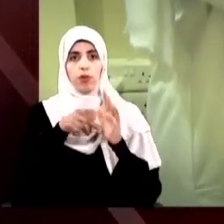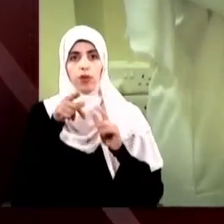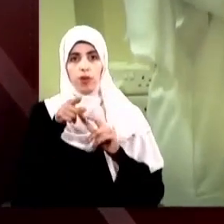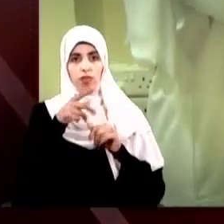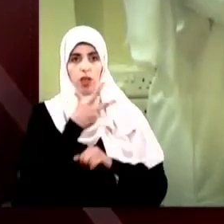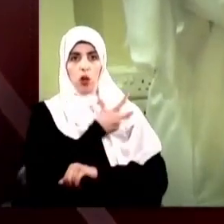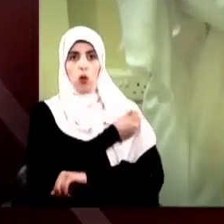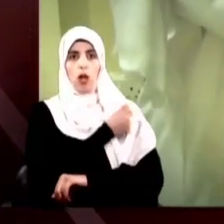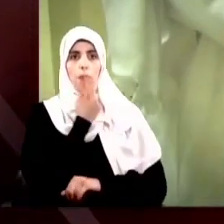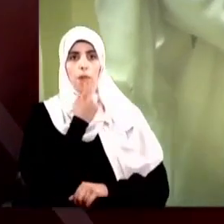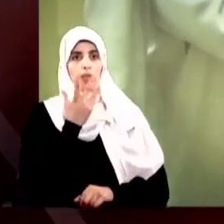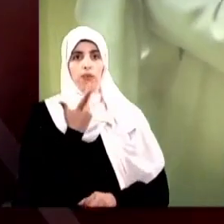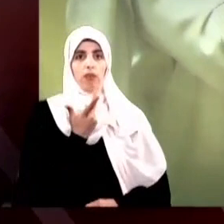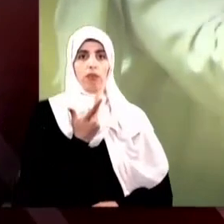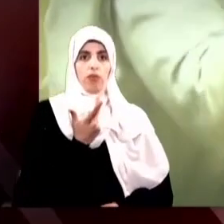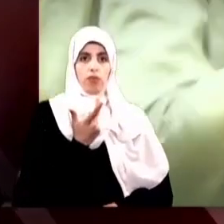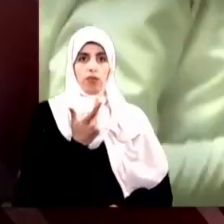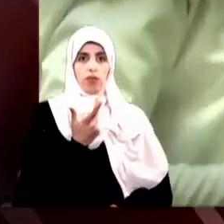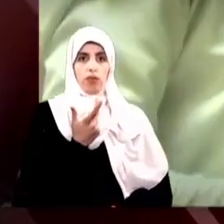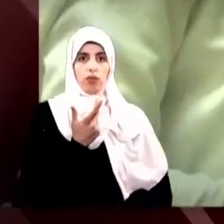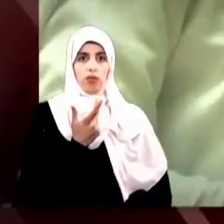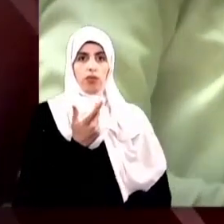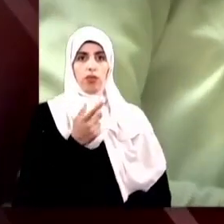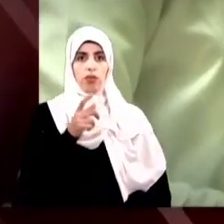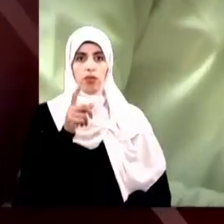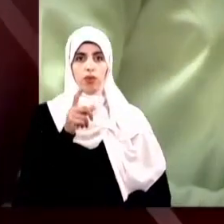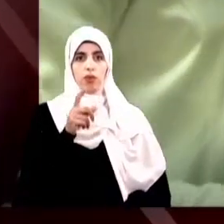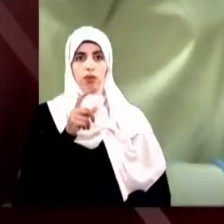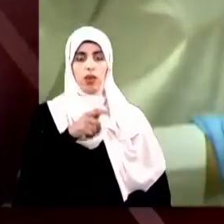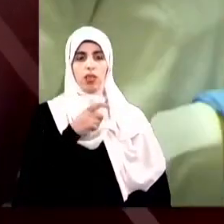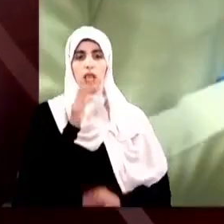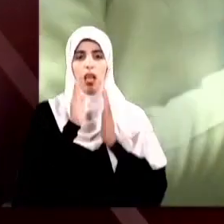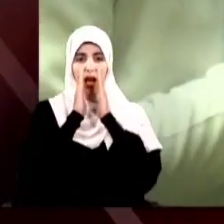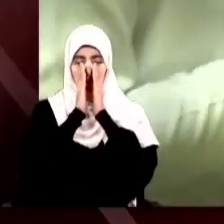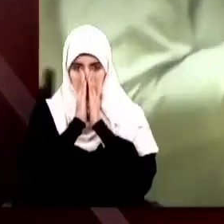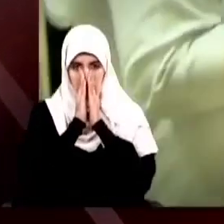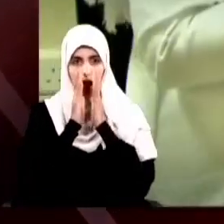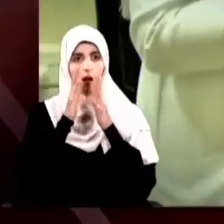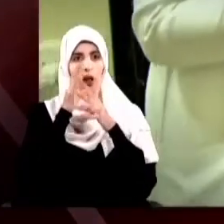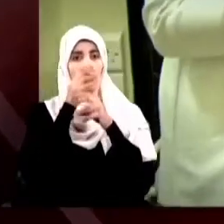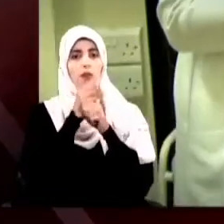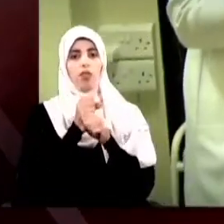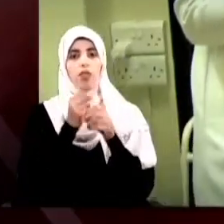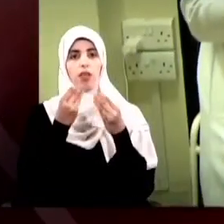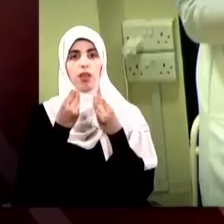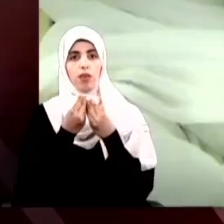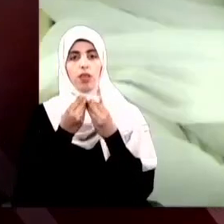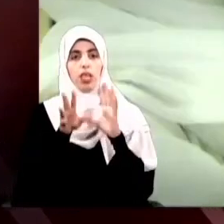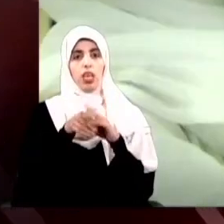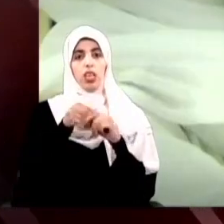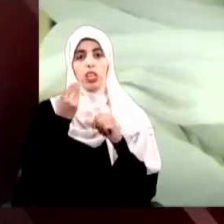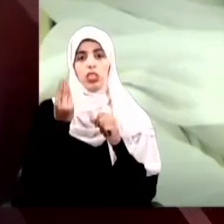هذا اللقاح فيروس من فيروسات الرشح المعدل، بحيث يحمل الجينات التي ستنتج